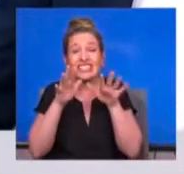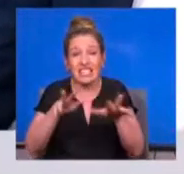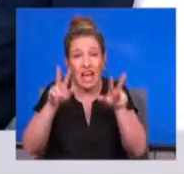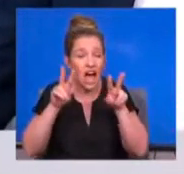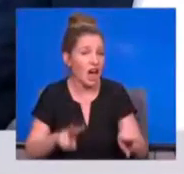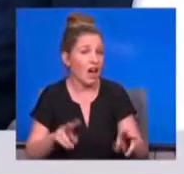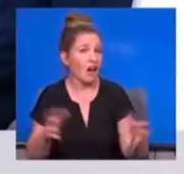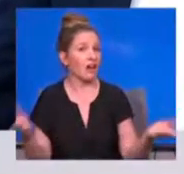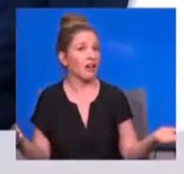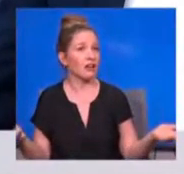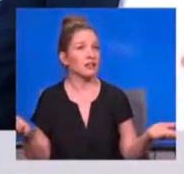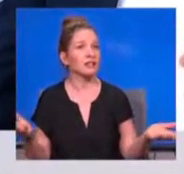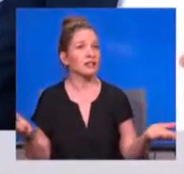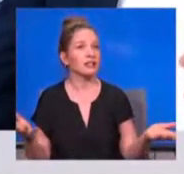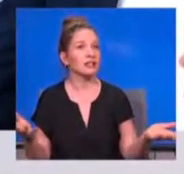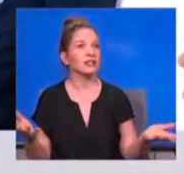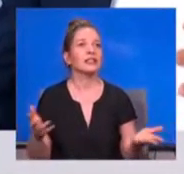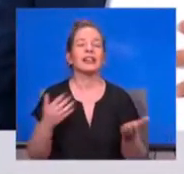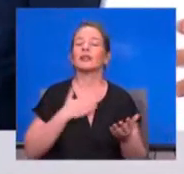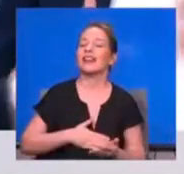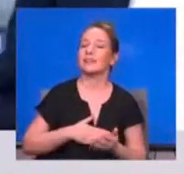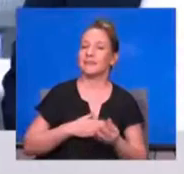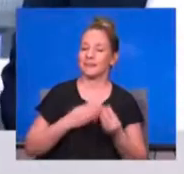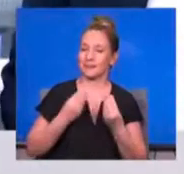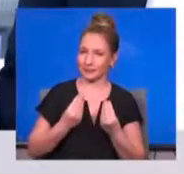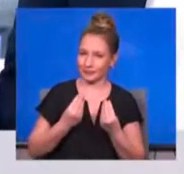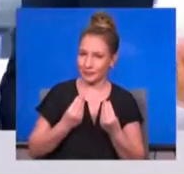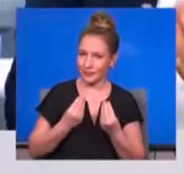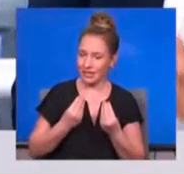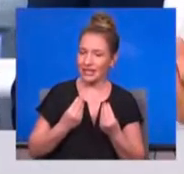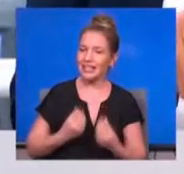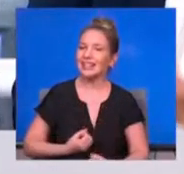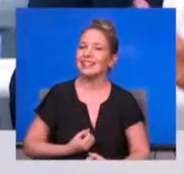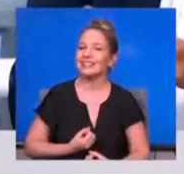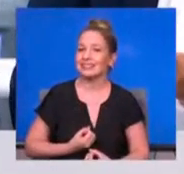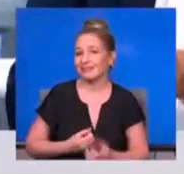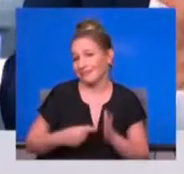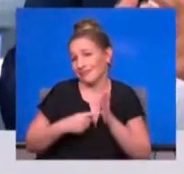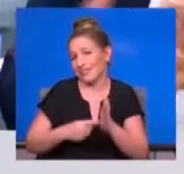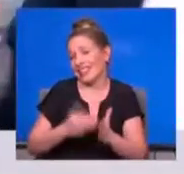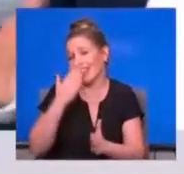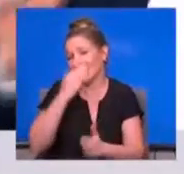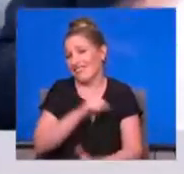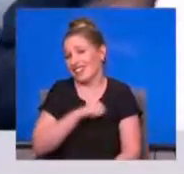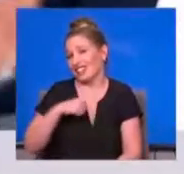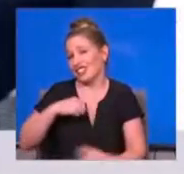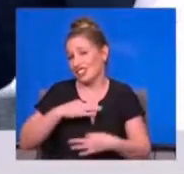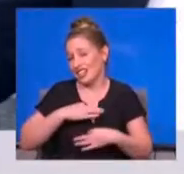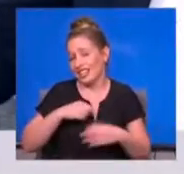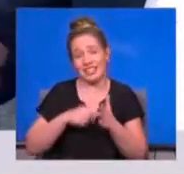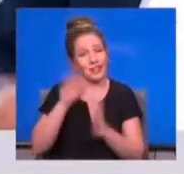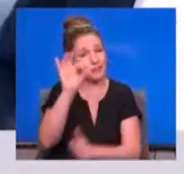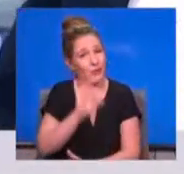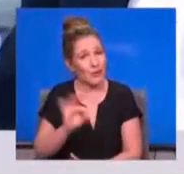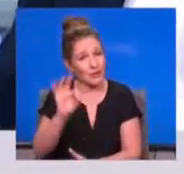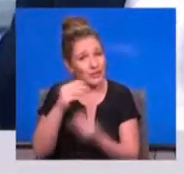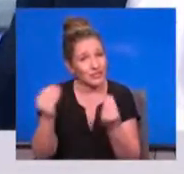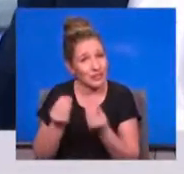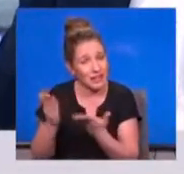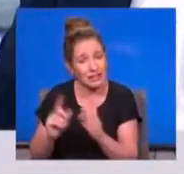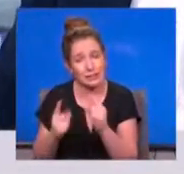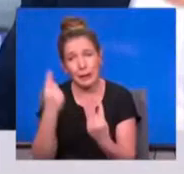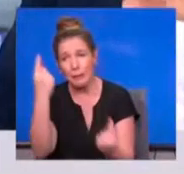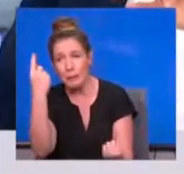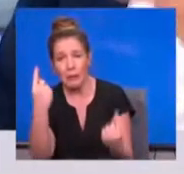דבר רק לבטא את האכזבה האישית שלי, כי בכל זאת, דברים כאלה, כשזה קורה פה ושם, אני מבין שזה קורה, אבל